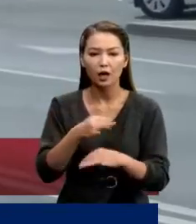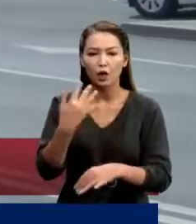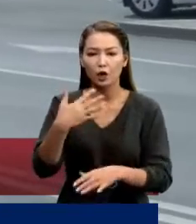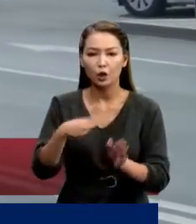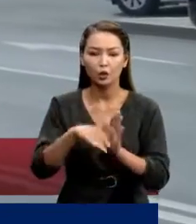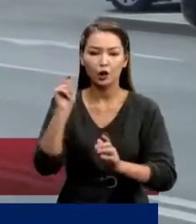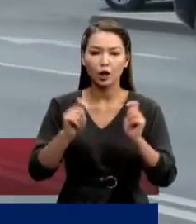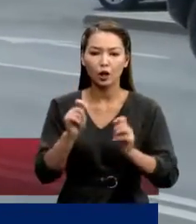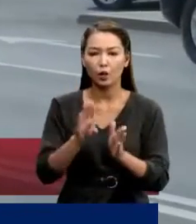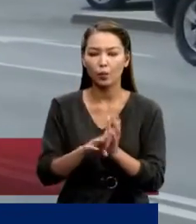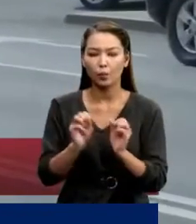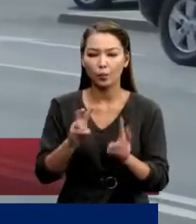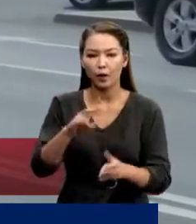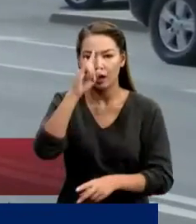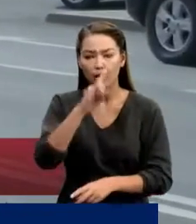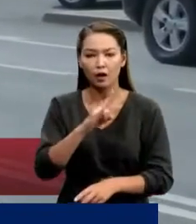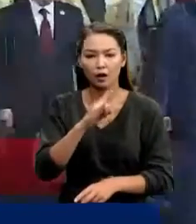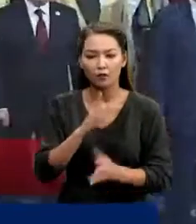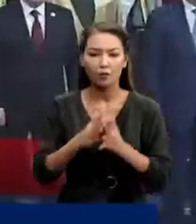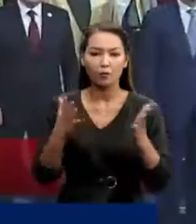делегаттың қауіпсіздігі Қазақстанның мойнында.